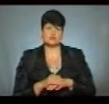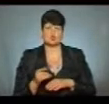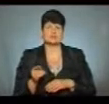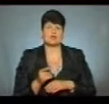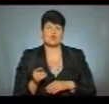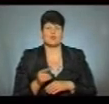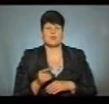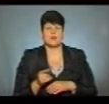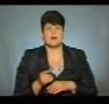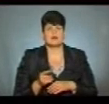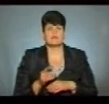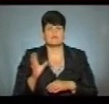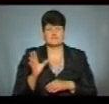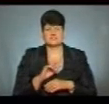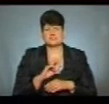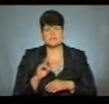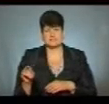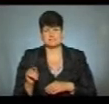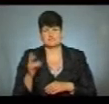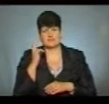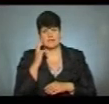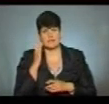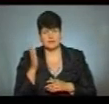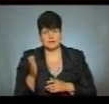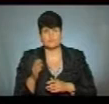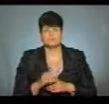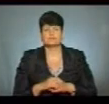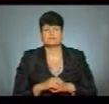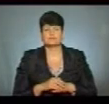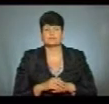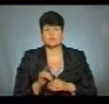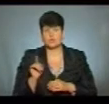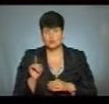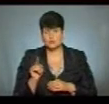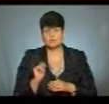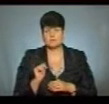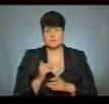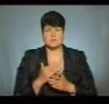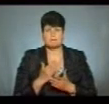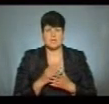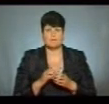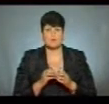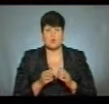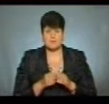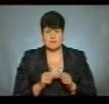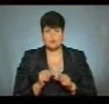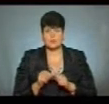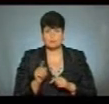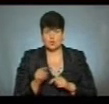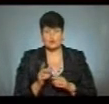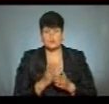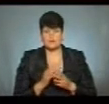тернополяни всі їздять в столицю до Києва автомобілями. Тобто тут ми маємо проблему. Крім того, є